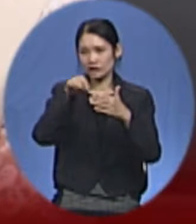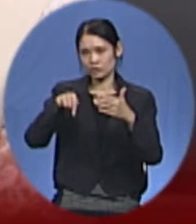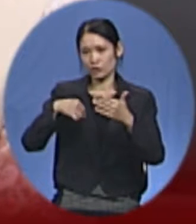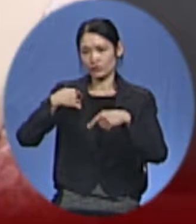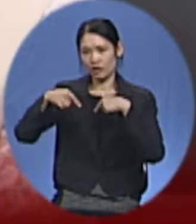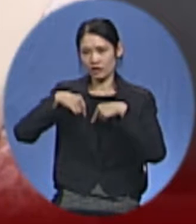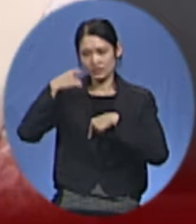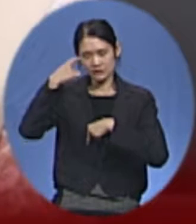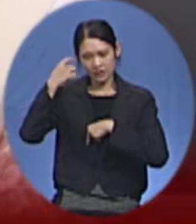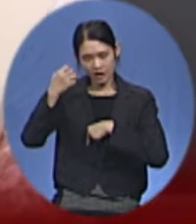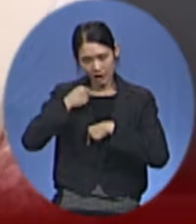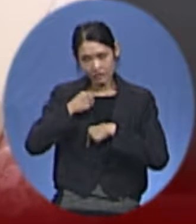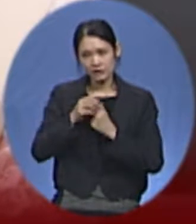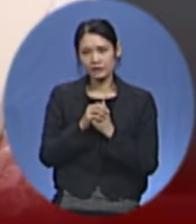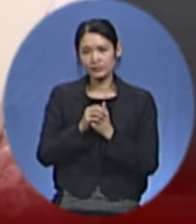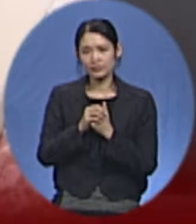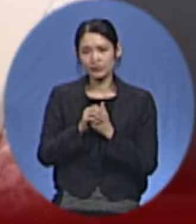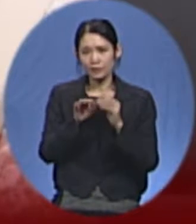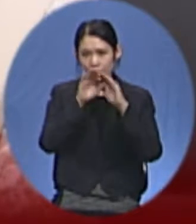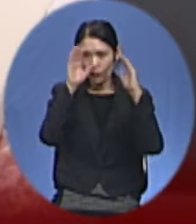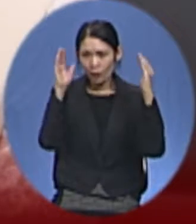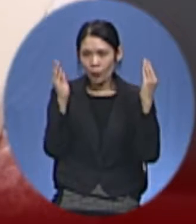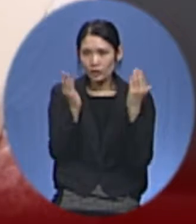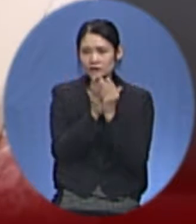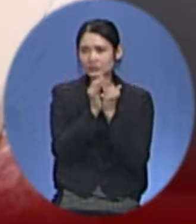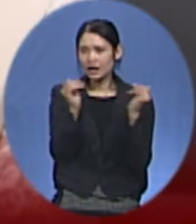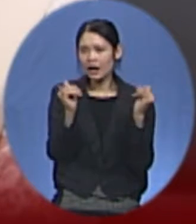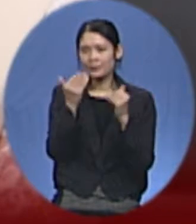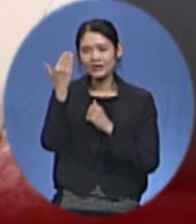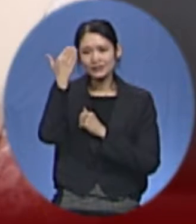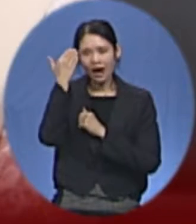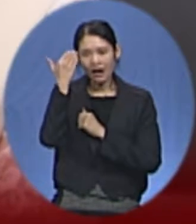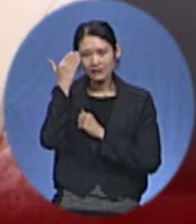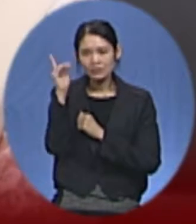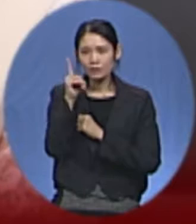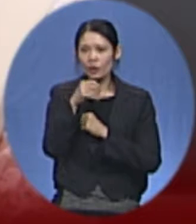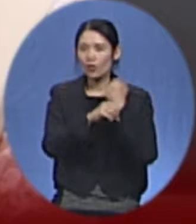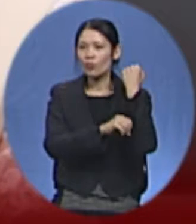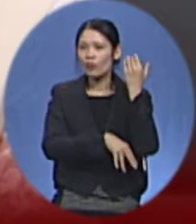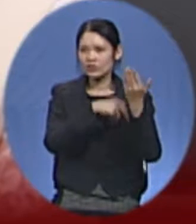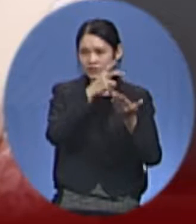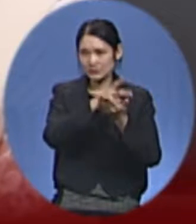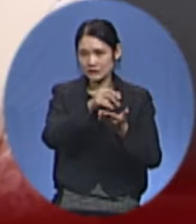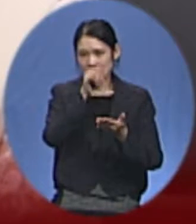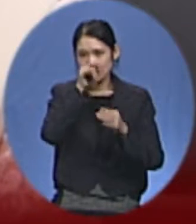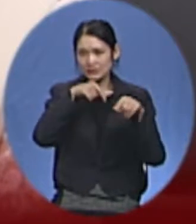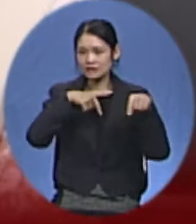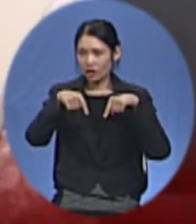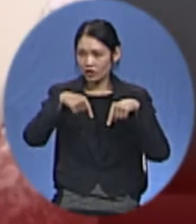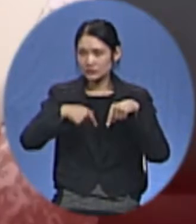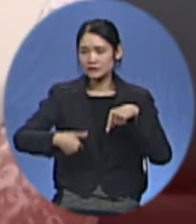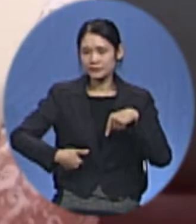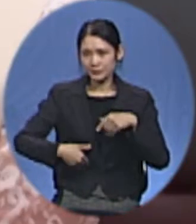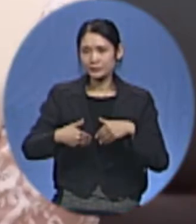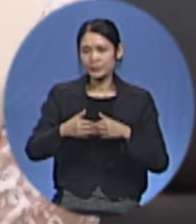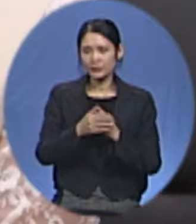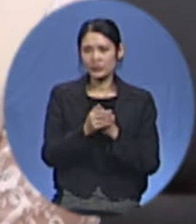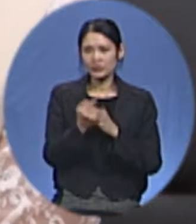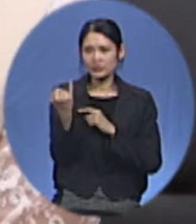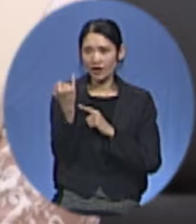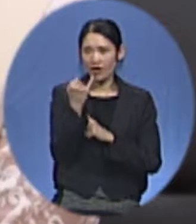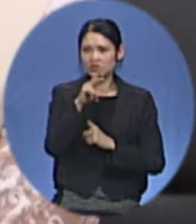정치라고 생각합니다. 모든 사람들이 상식이라고 하는 원칙이 있는 정치를 할 것이며